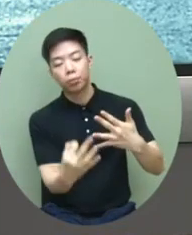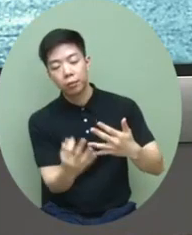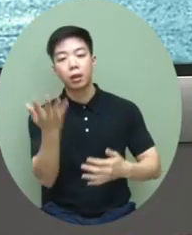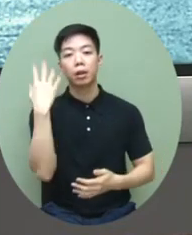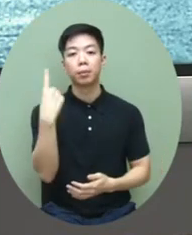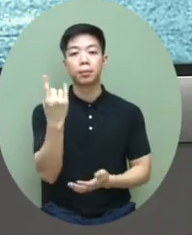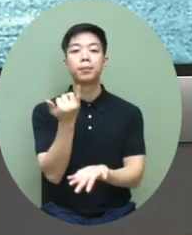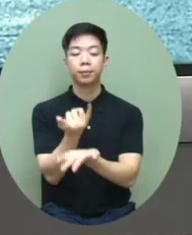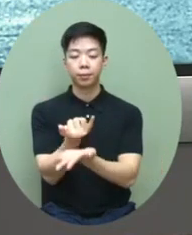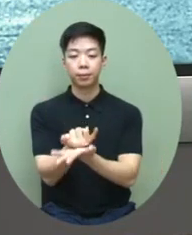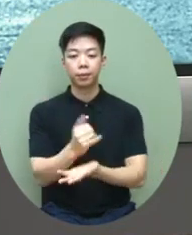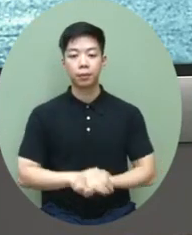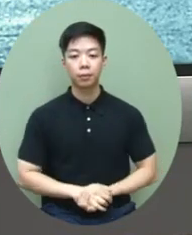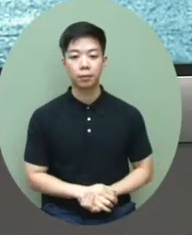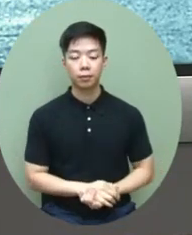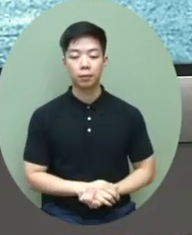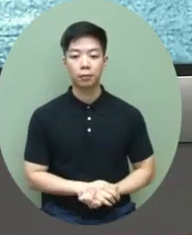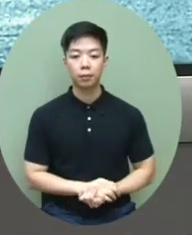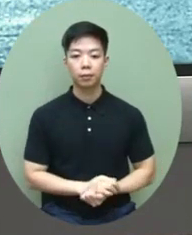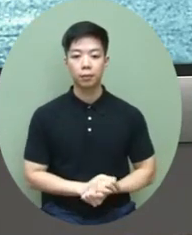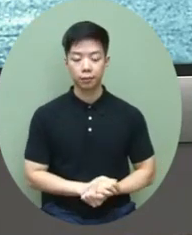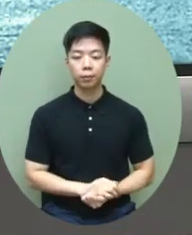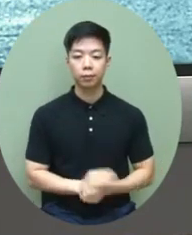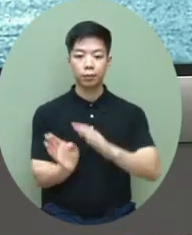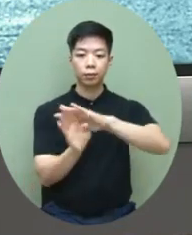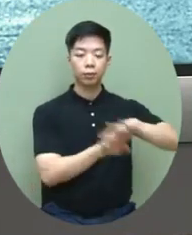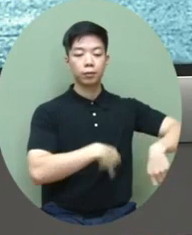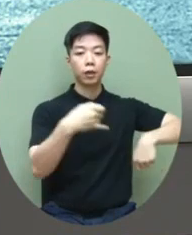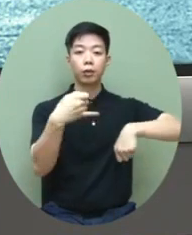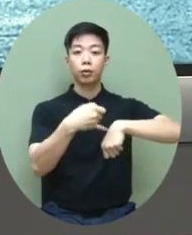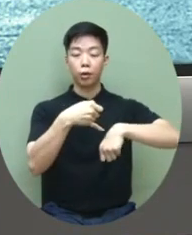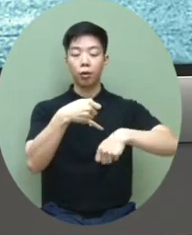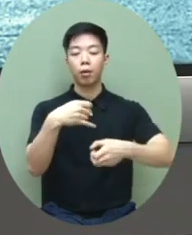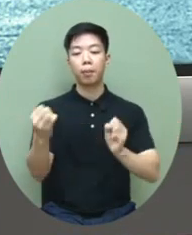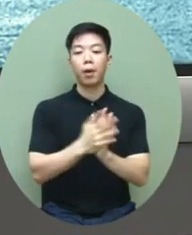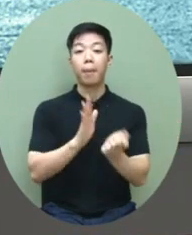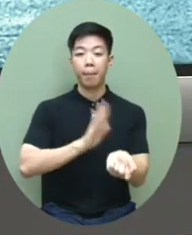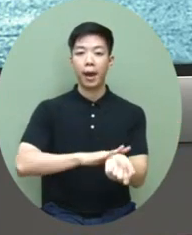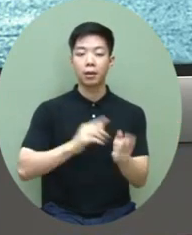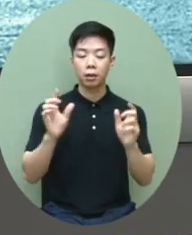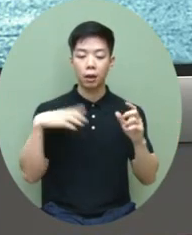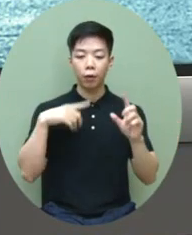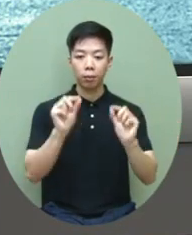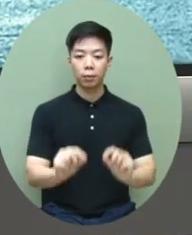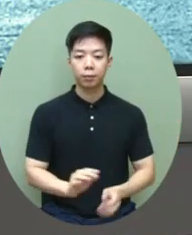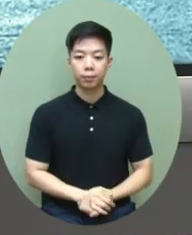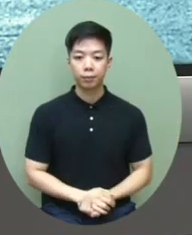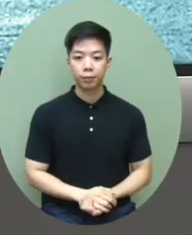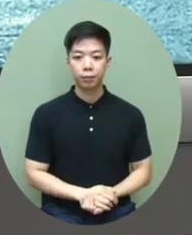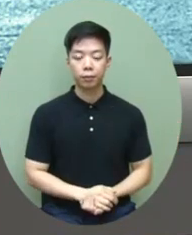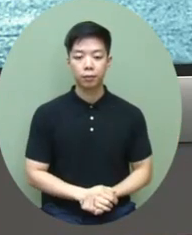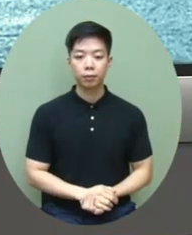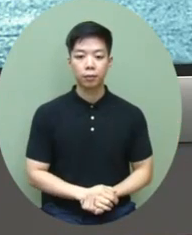身。咁啊，講翻藥疾嘅情況啦，頭先阿張生都有講啦，佢77宗